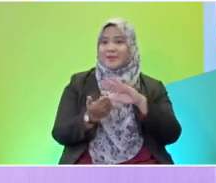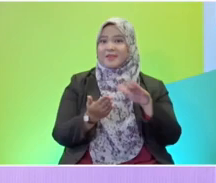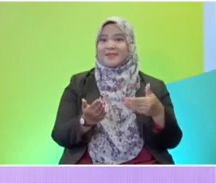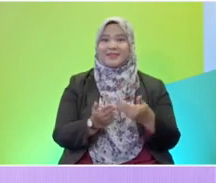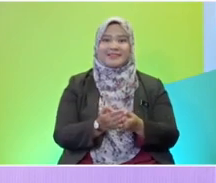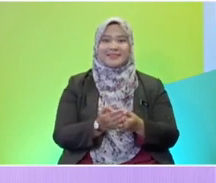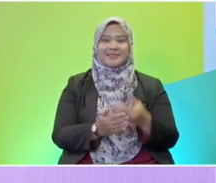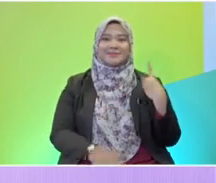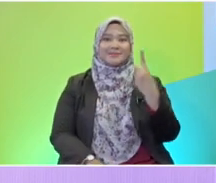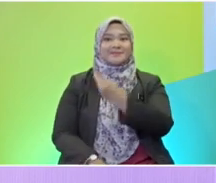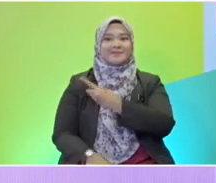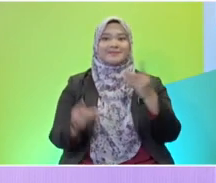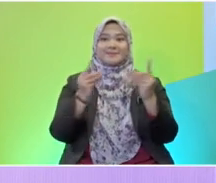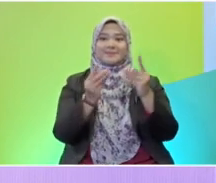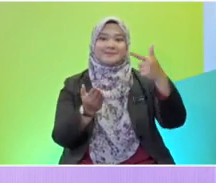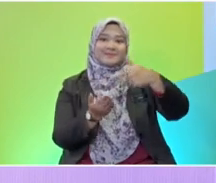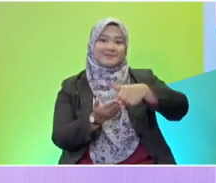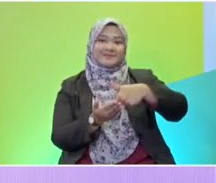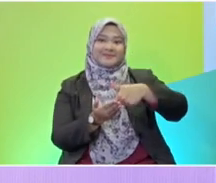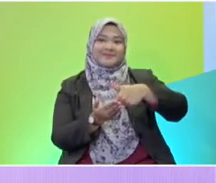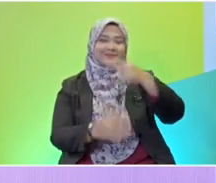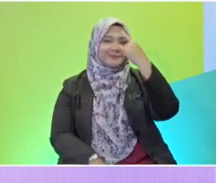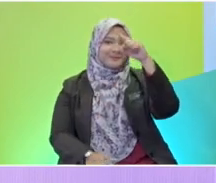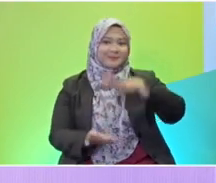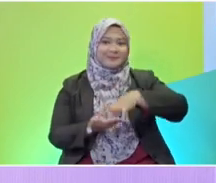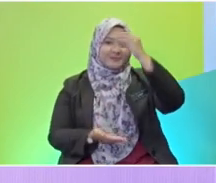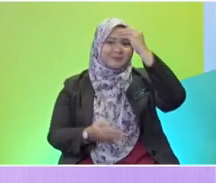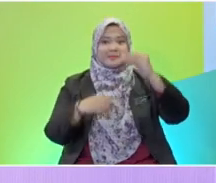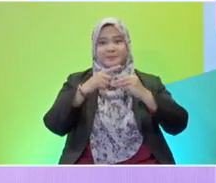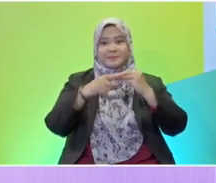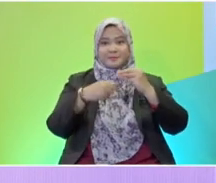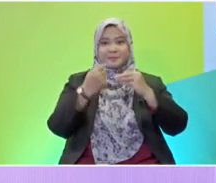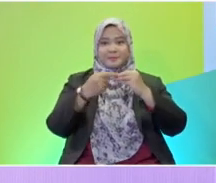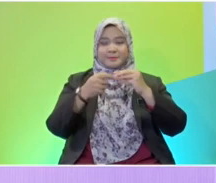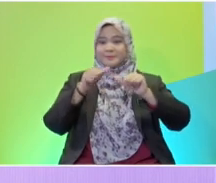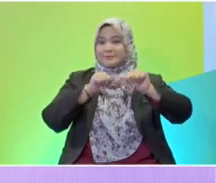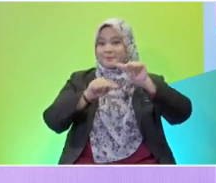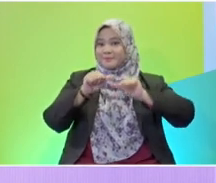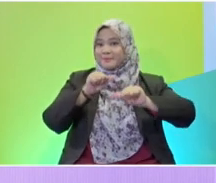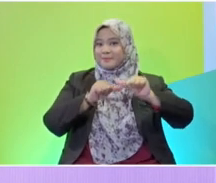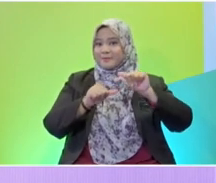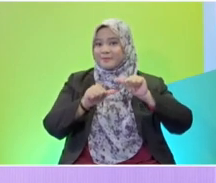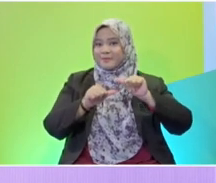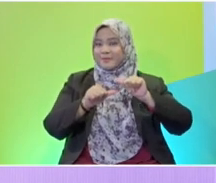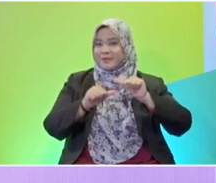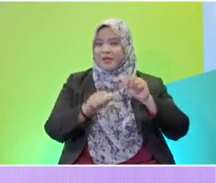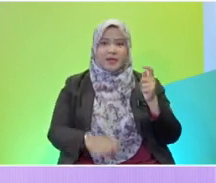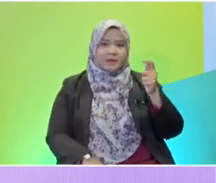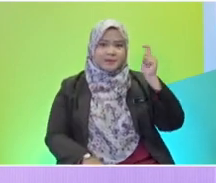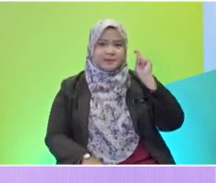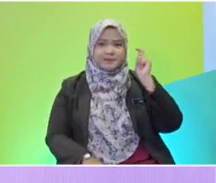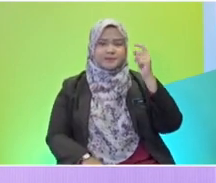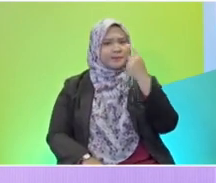tahap 2 hari ini kita akan belajar tentang materi pelajaran sains Oke tadi di masa alaskid tiba-tiba